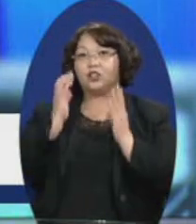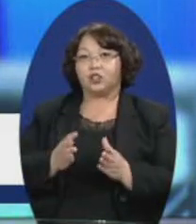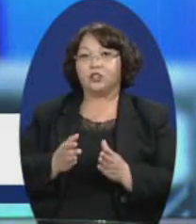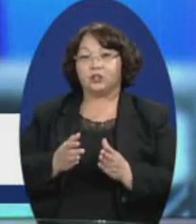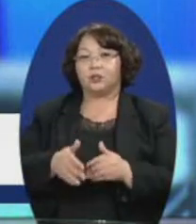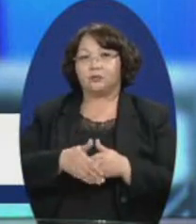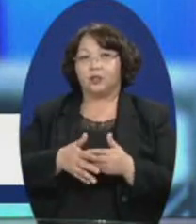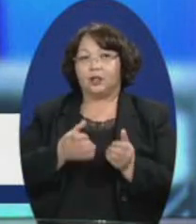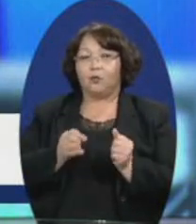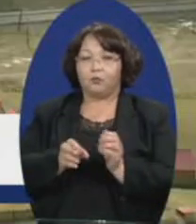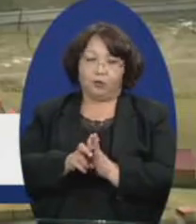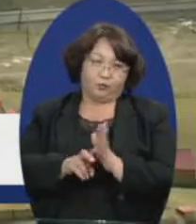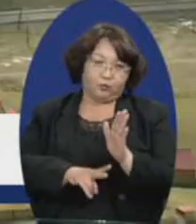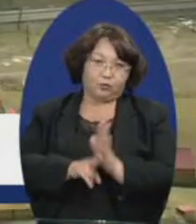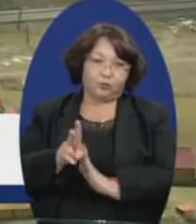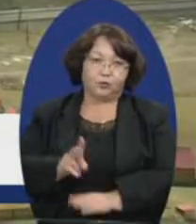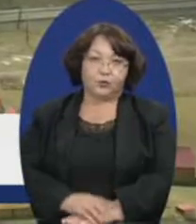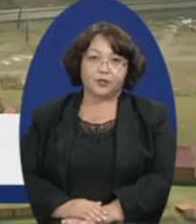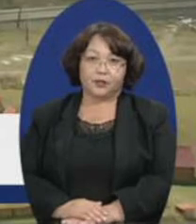боломжилж байсан юм а.